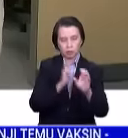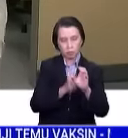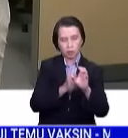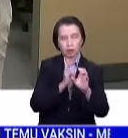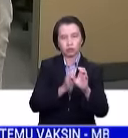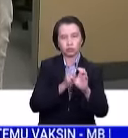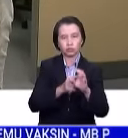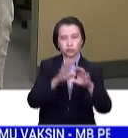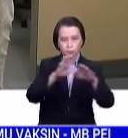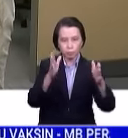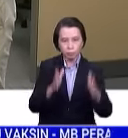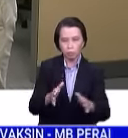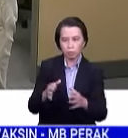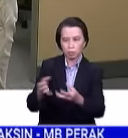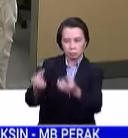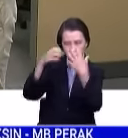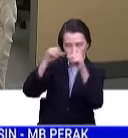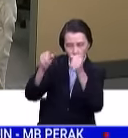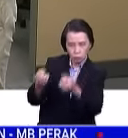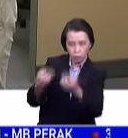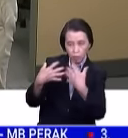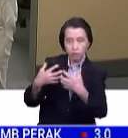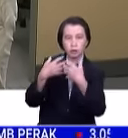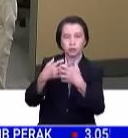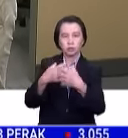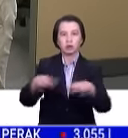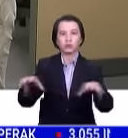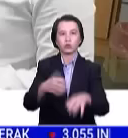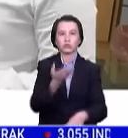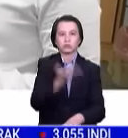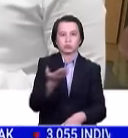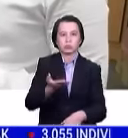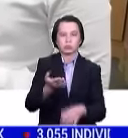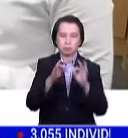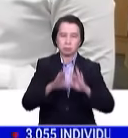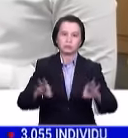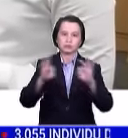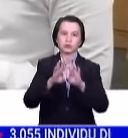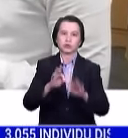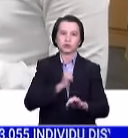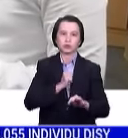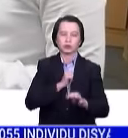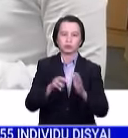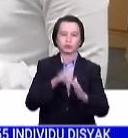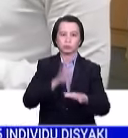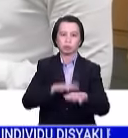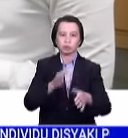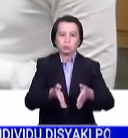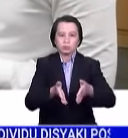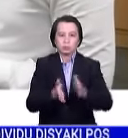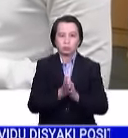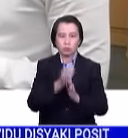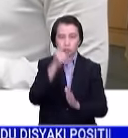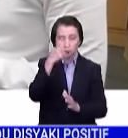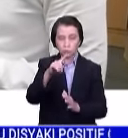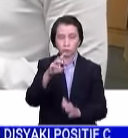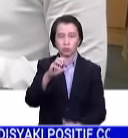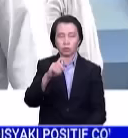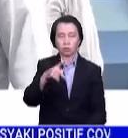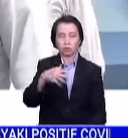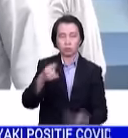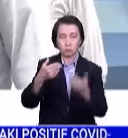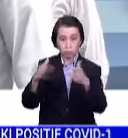mendapati pemiliknya memaklumkan kilangnya mengeluarkan barangan keperluan diri semasa permohonan untuk operasi.